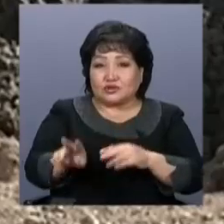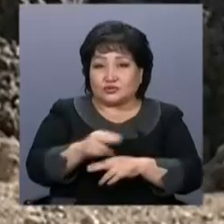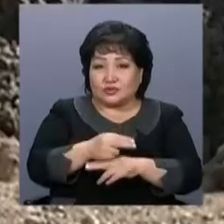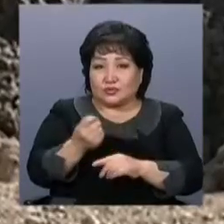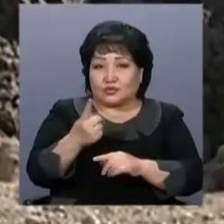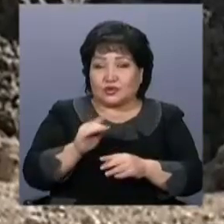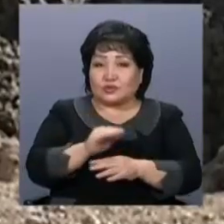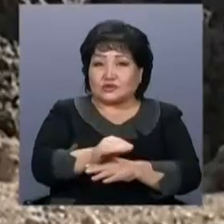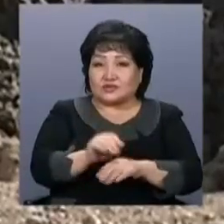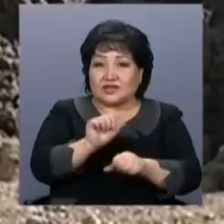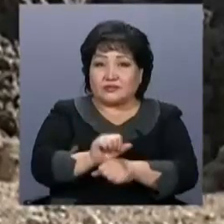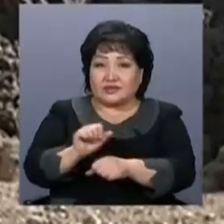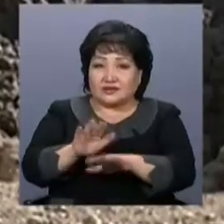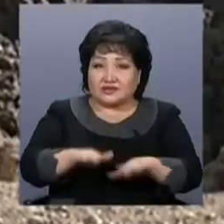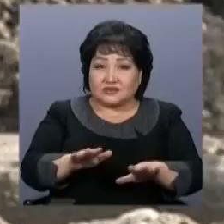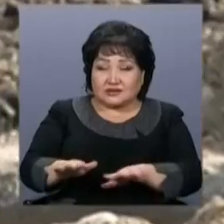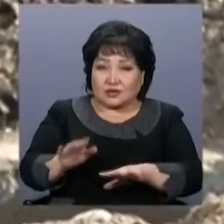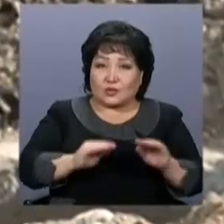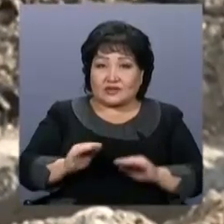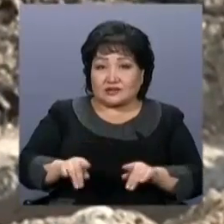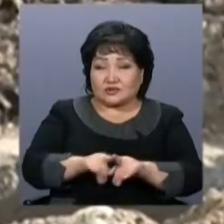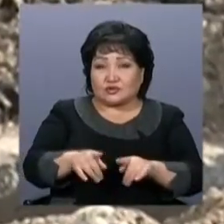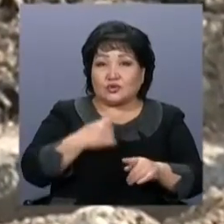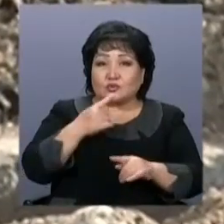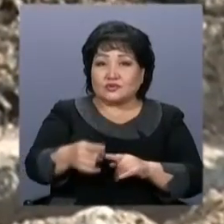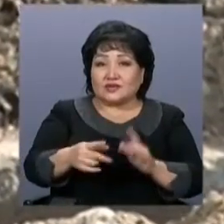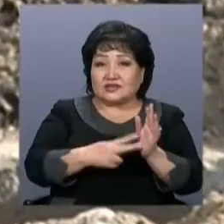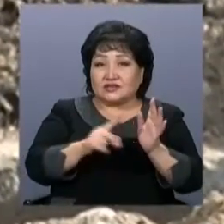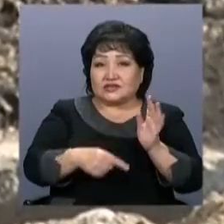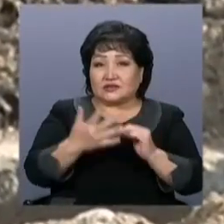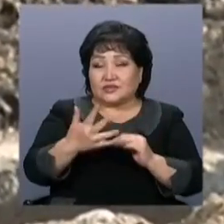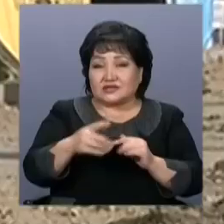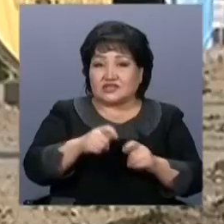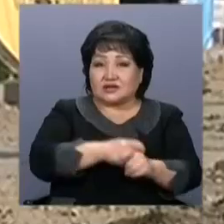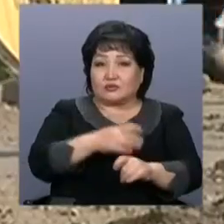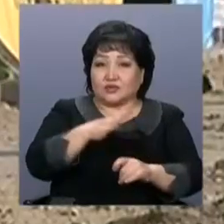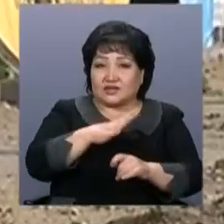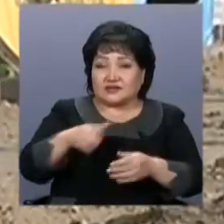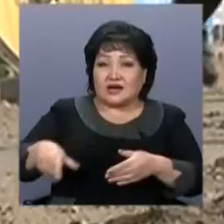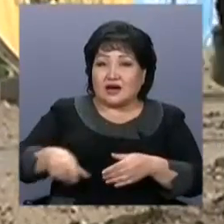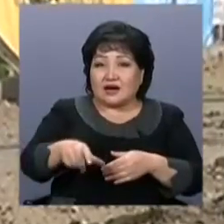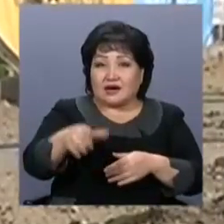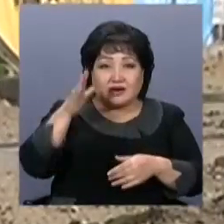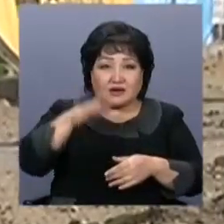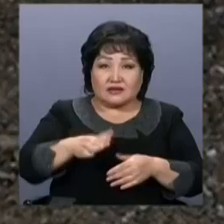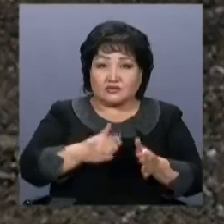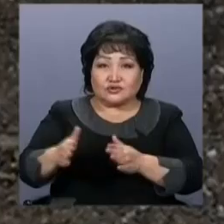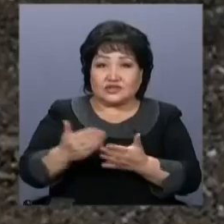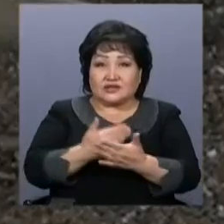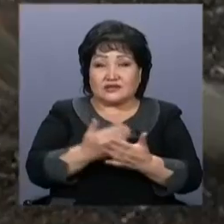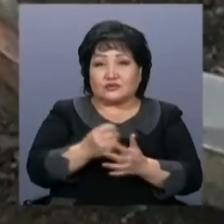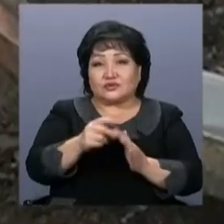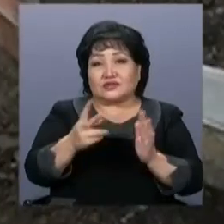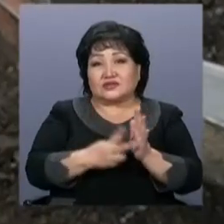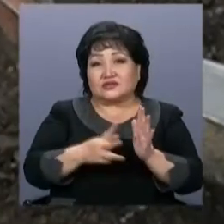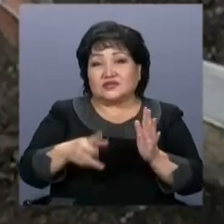қосымша бекет кешендері орнатылады. Сондай-ақ ұзындығы 7,5 шақырым болатын арық жүйесі жаңарады. 12 жер асты және 7